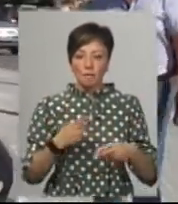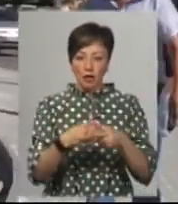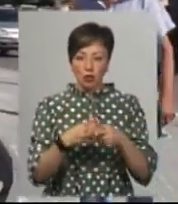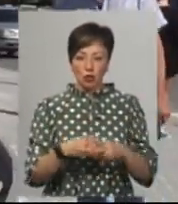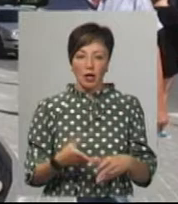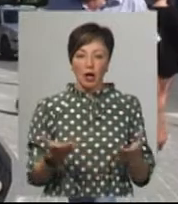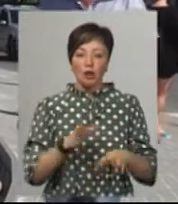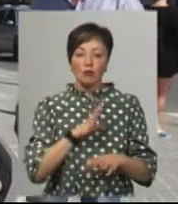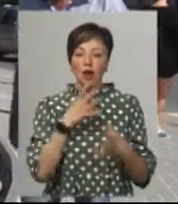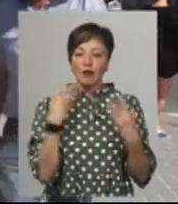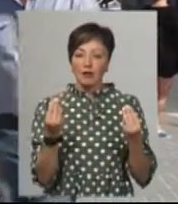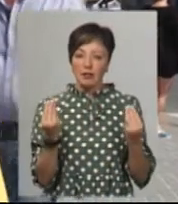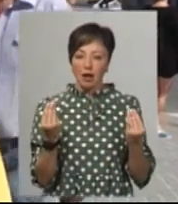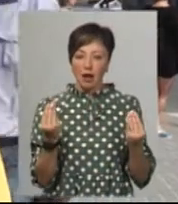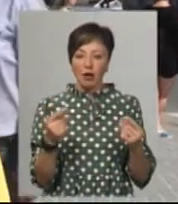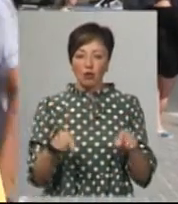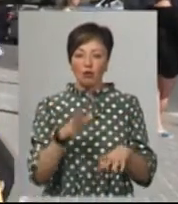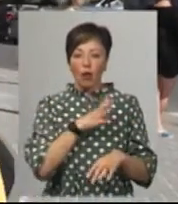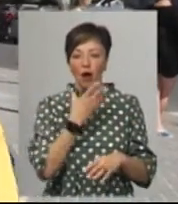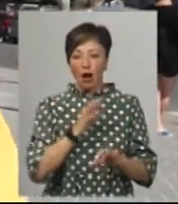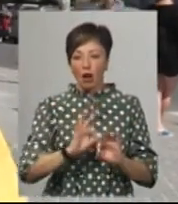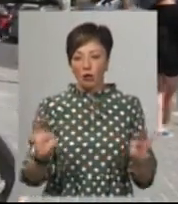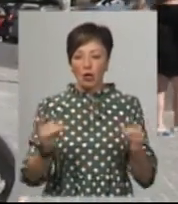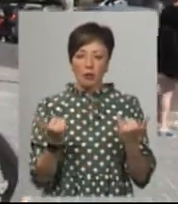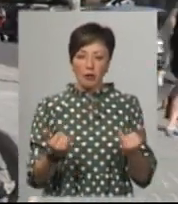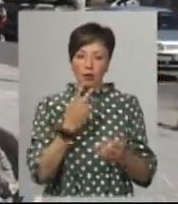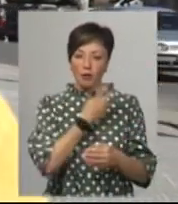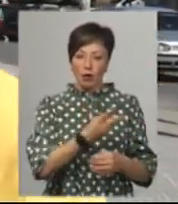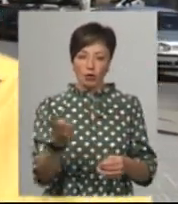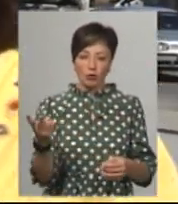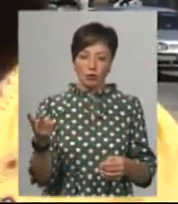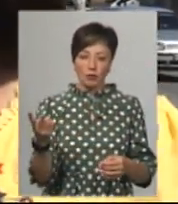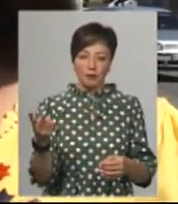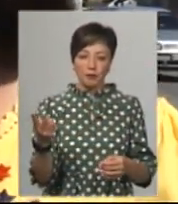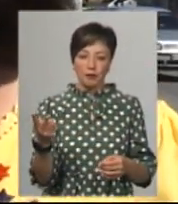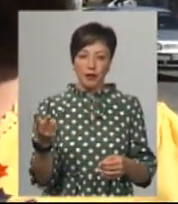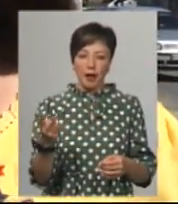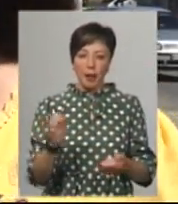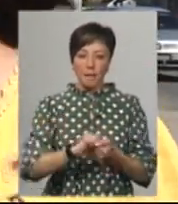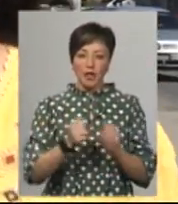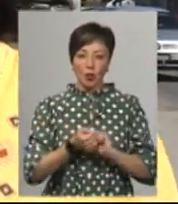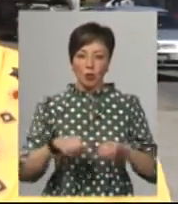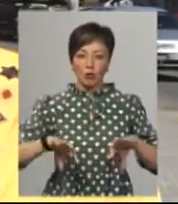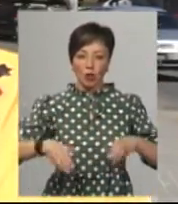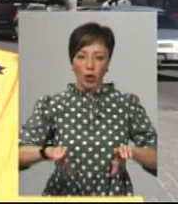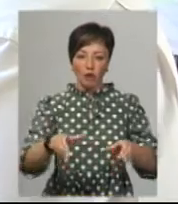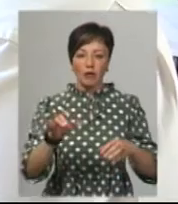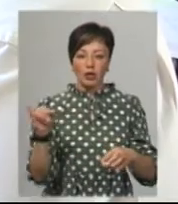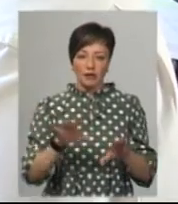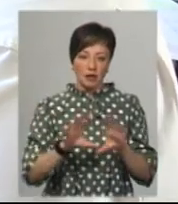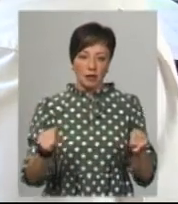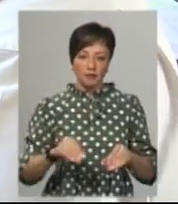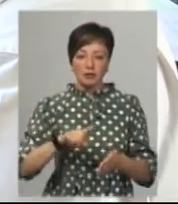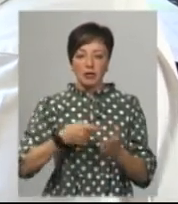перешкодити. Яка це була краса, як тут було гарно. А тепер ми бачимо бетон, бруківку і все.